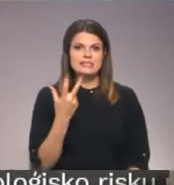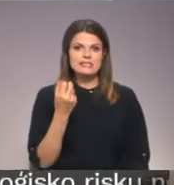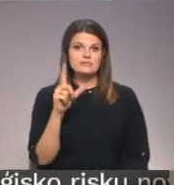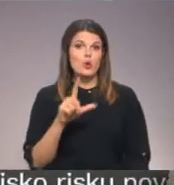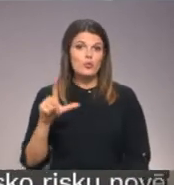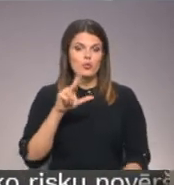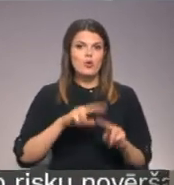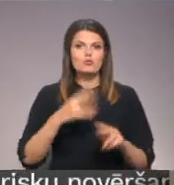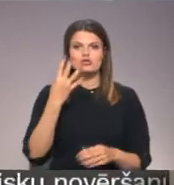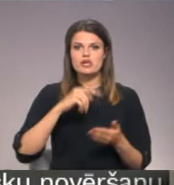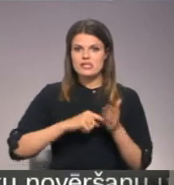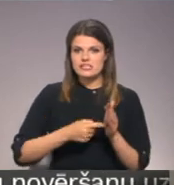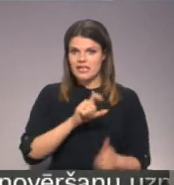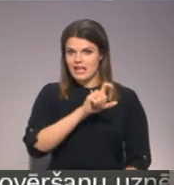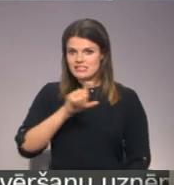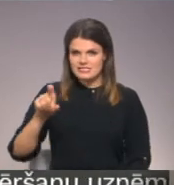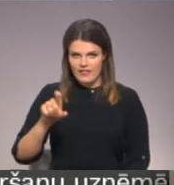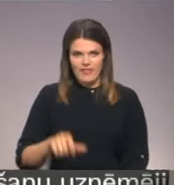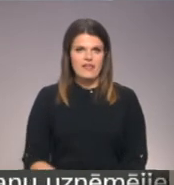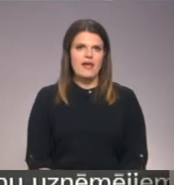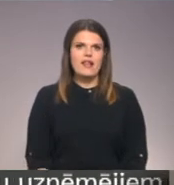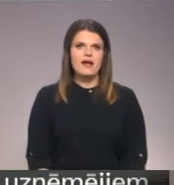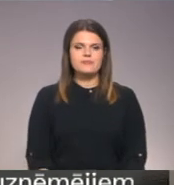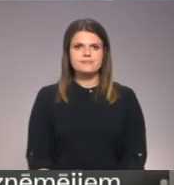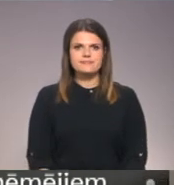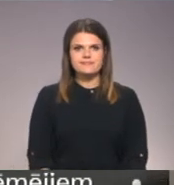jūlijā un veikt 4 reizes nedēļā. Līva Treimane, Elvis Piķevics, TV Kurzeme.